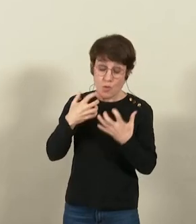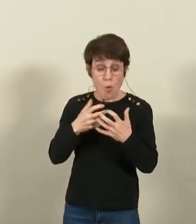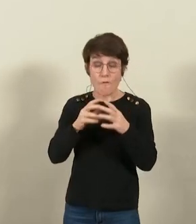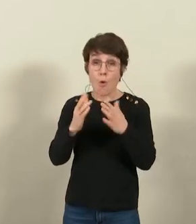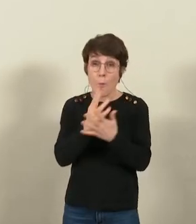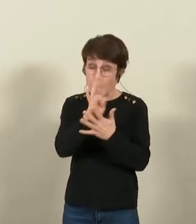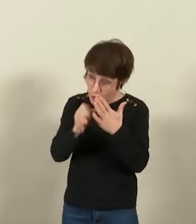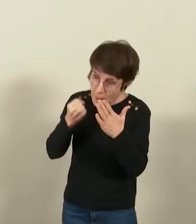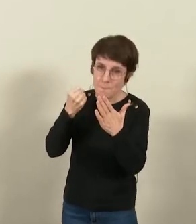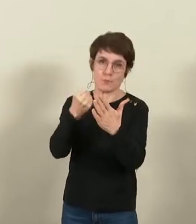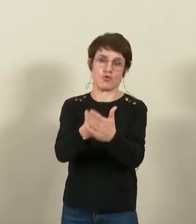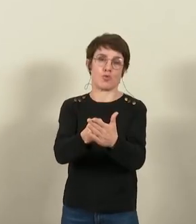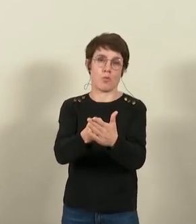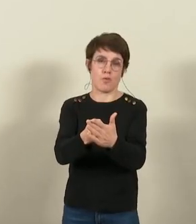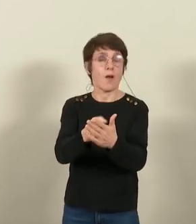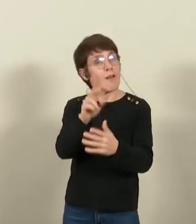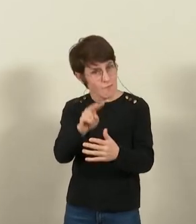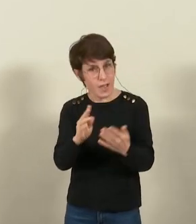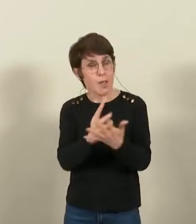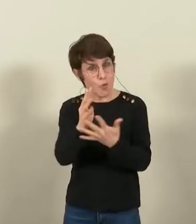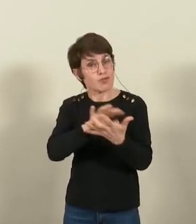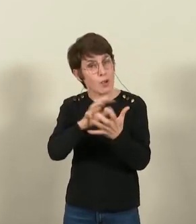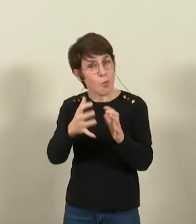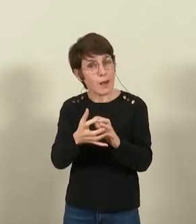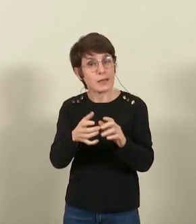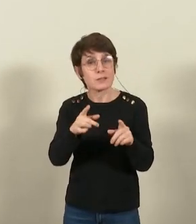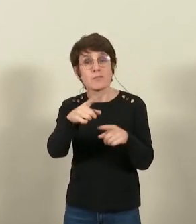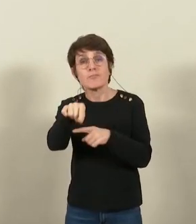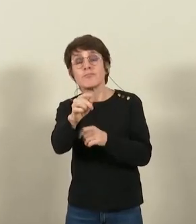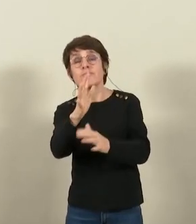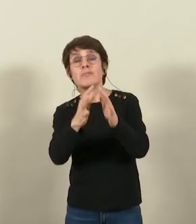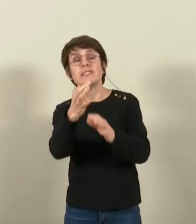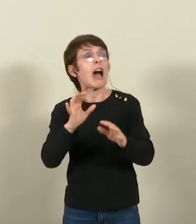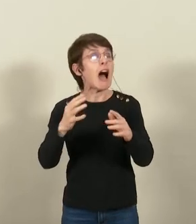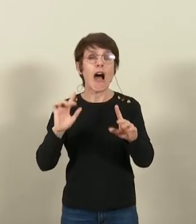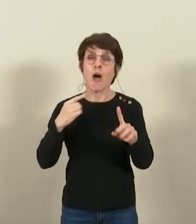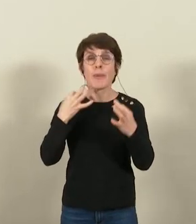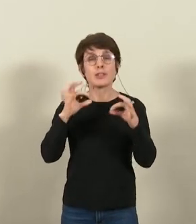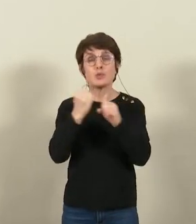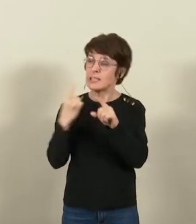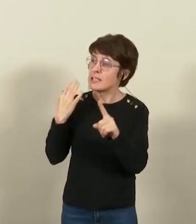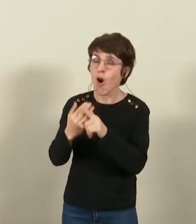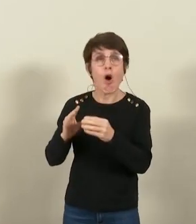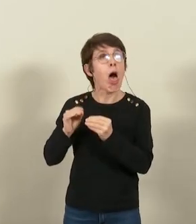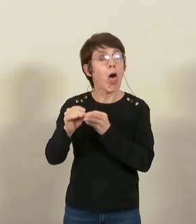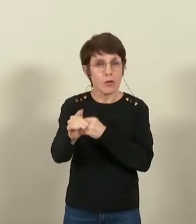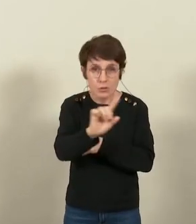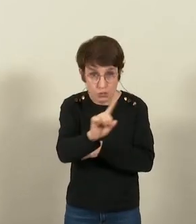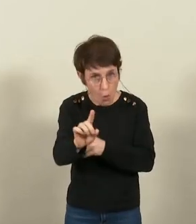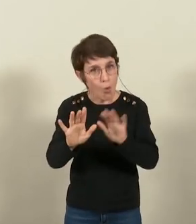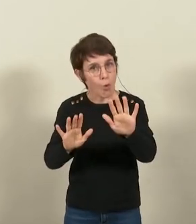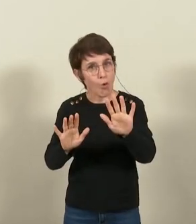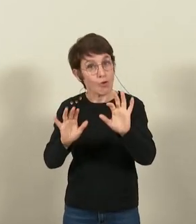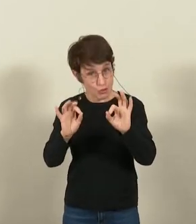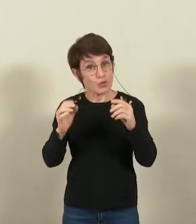grande complexité encore une fois j'ai entendu dire 10 ans de perdu non c'est pas 10 ans de perdu c'est 10 ans justement pour